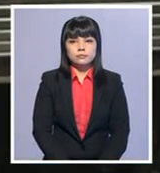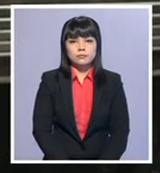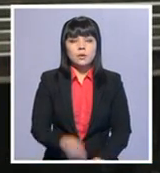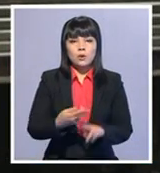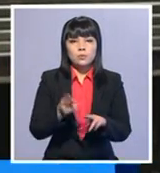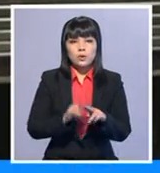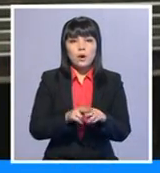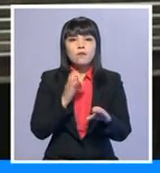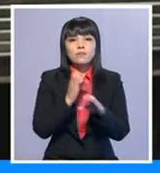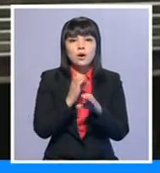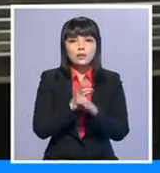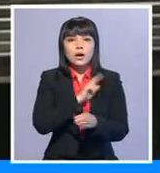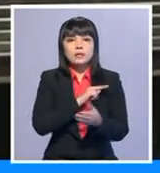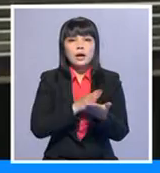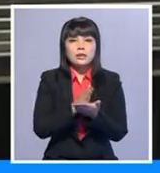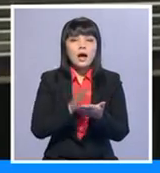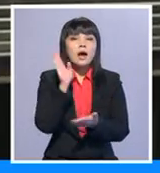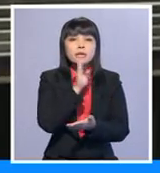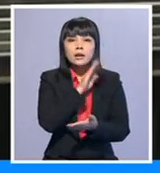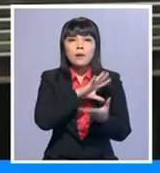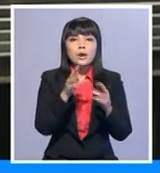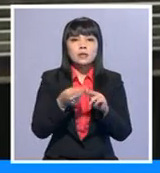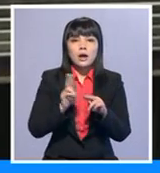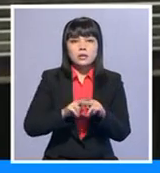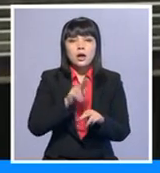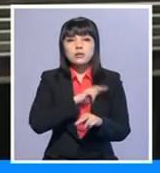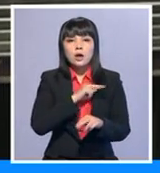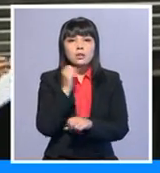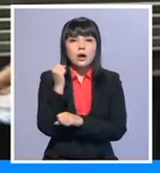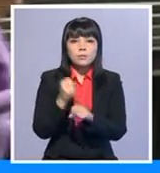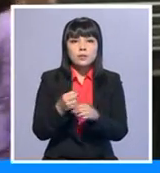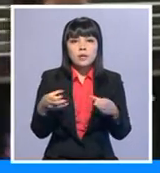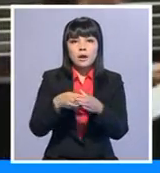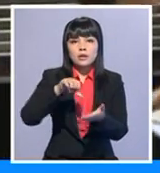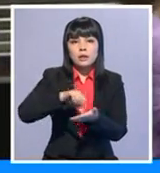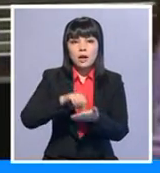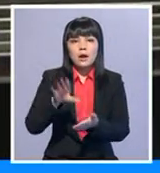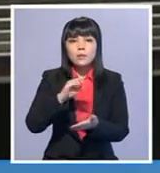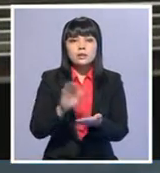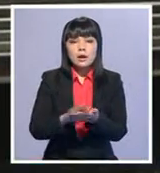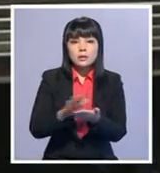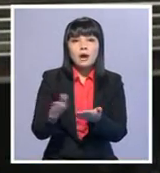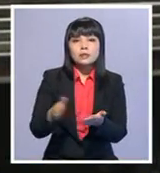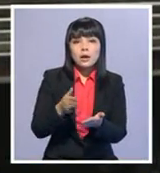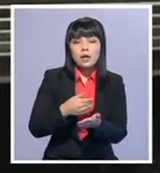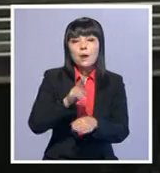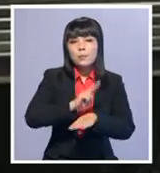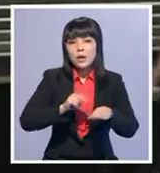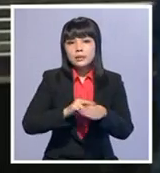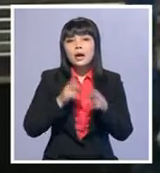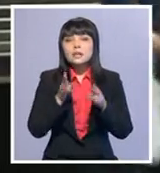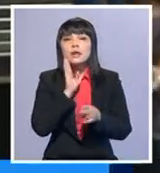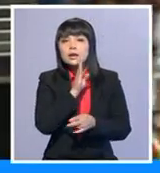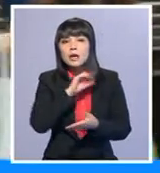Мұндай вагондардағы қызметкерлердің бәрі әйелдер. Мейрамханадағы жұмысшылар да, жинап сыпырушылар да, тіпті полицейлер де нәзік жандылар. Ал вагондар